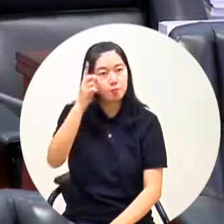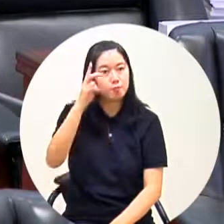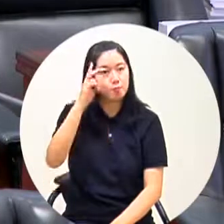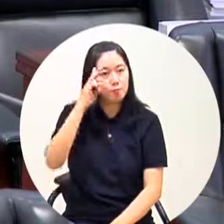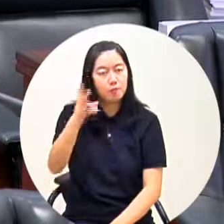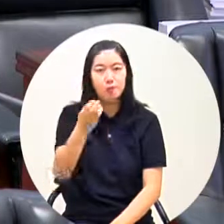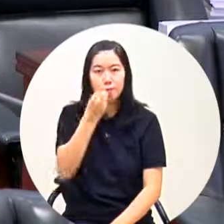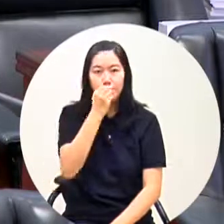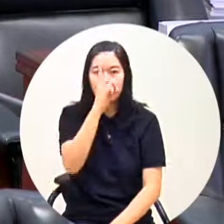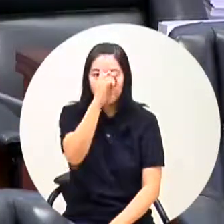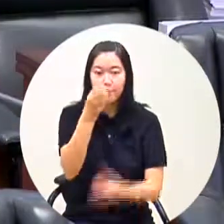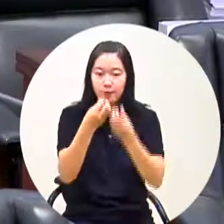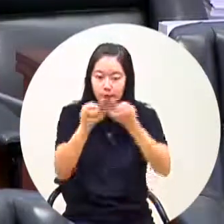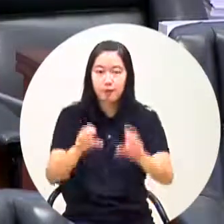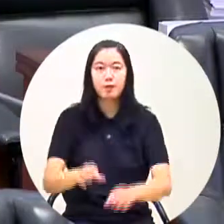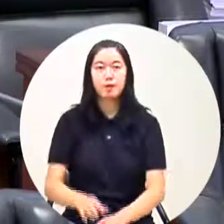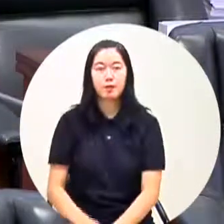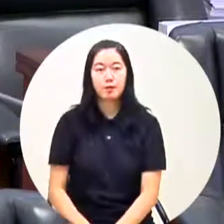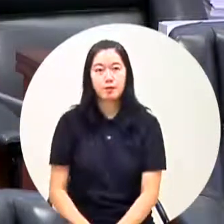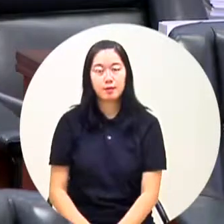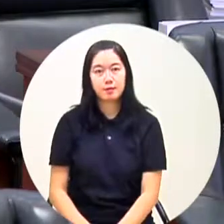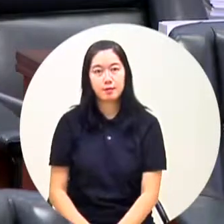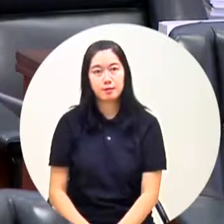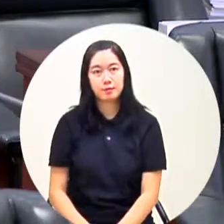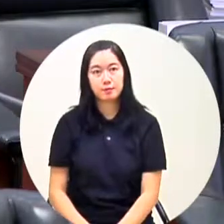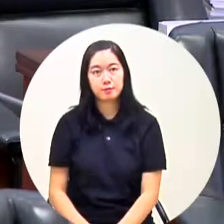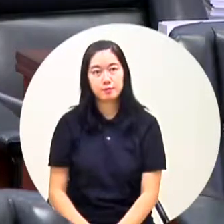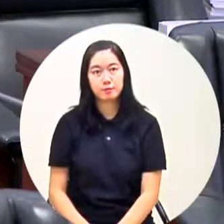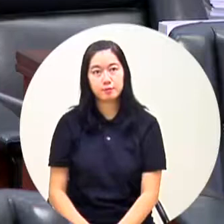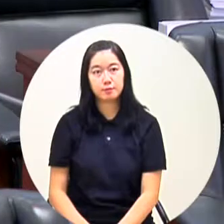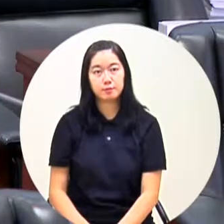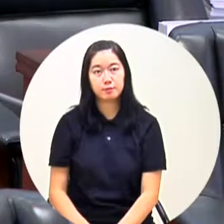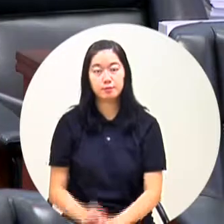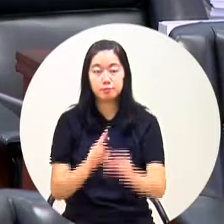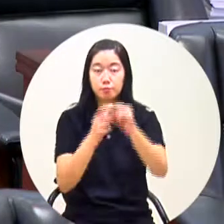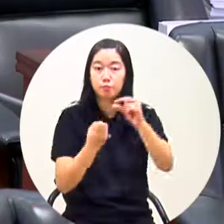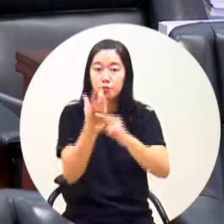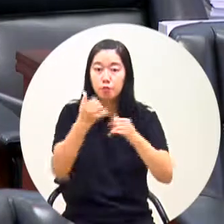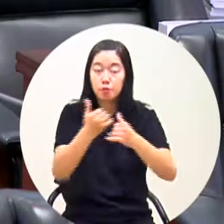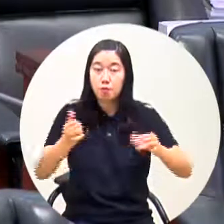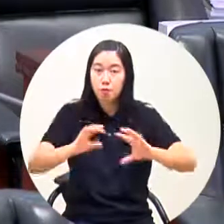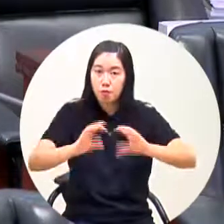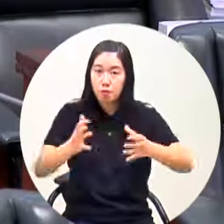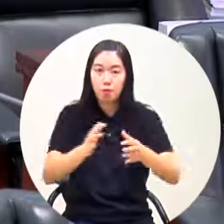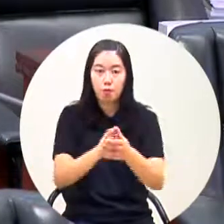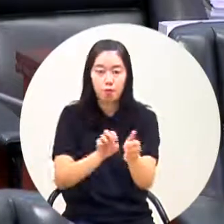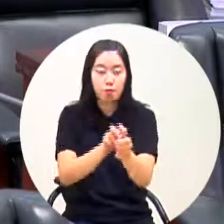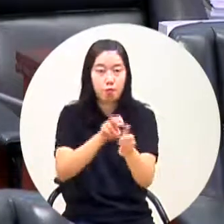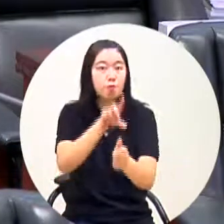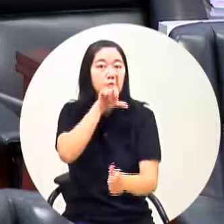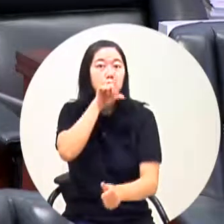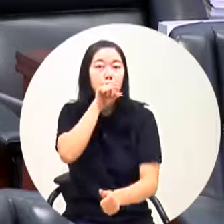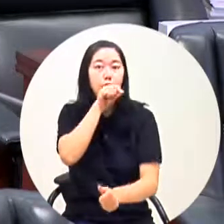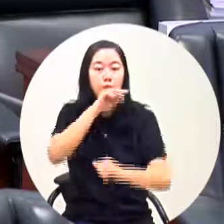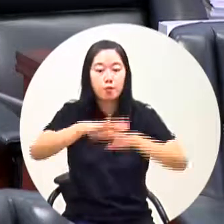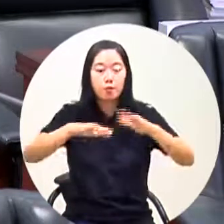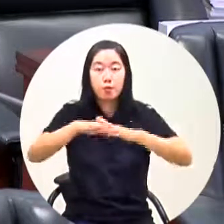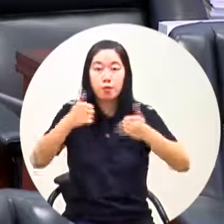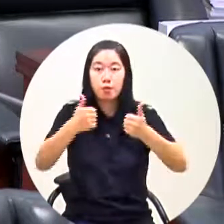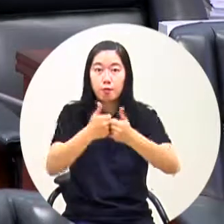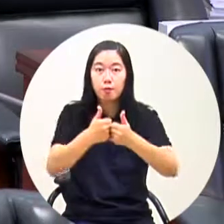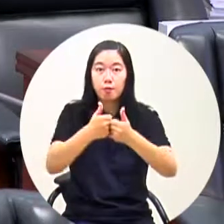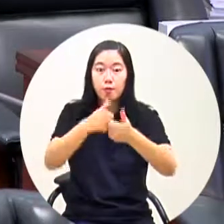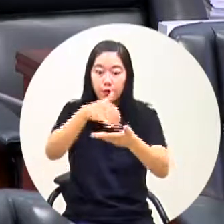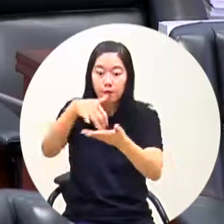定会吃到1颗蛋哦。那根据我们中华民国养鸡协会统计哦，台湾